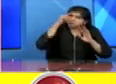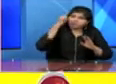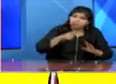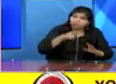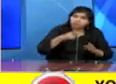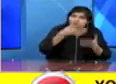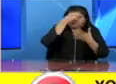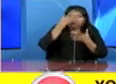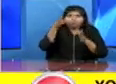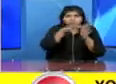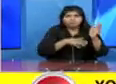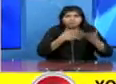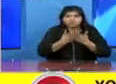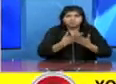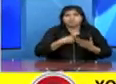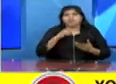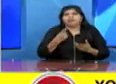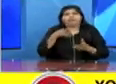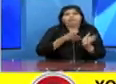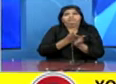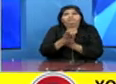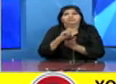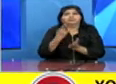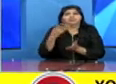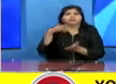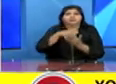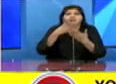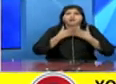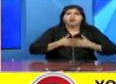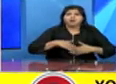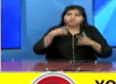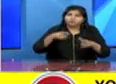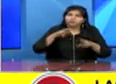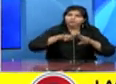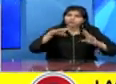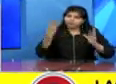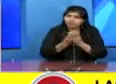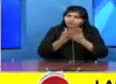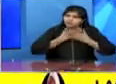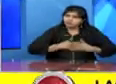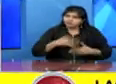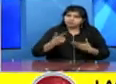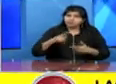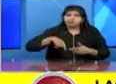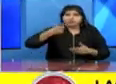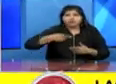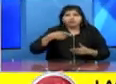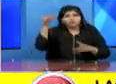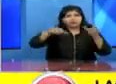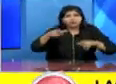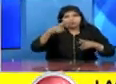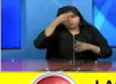आपको, आपके परिवार को सुरक्षित रखना है। मैं फिर एक बार आपको जो भी असुविधा हुई